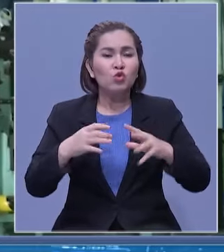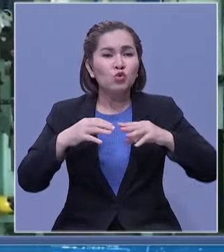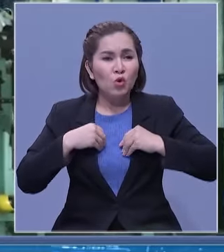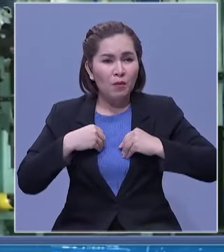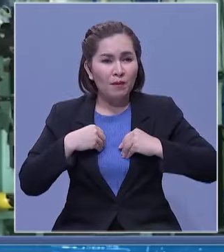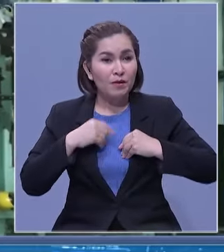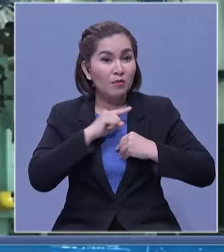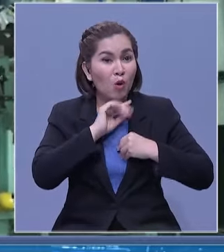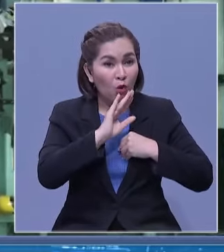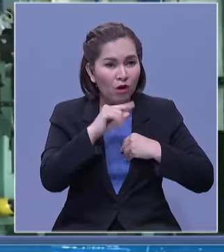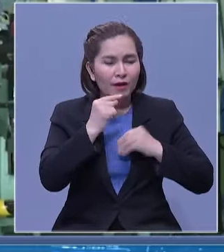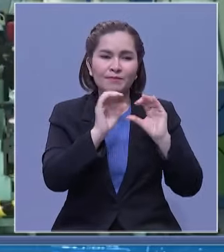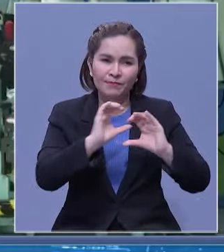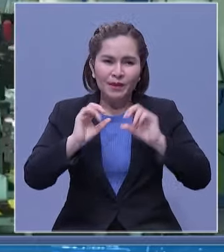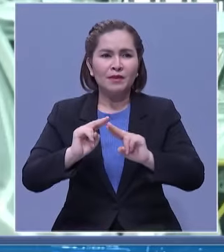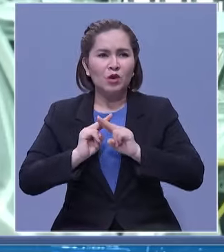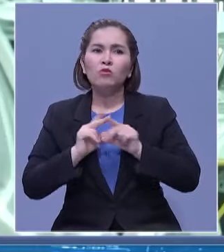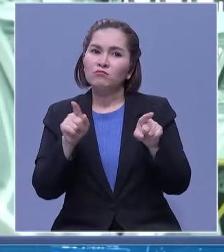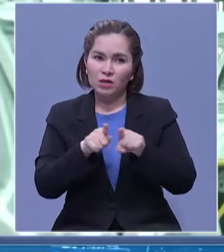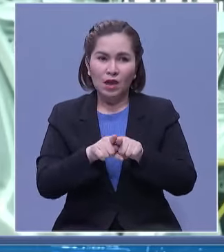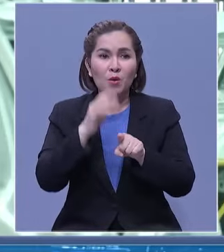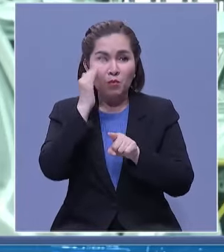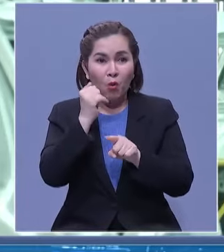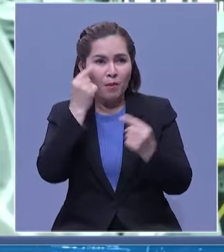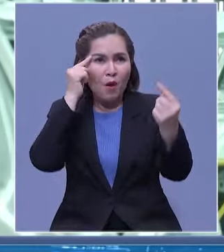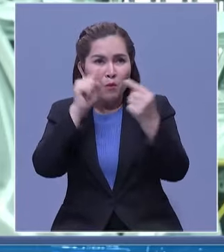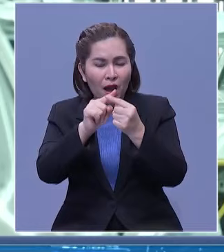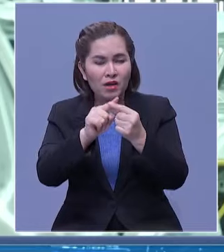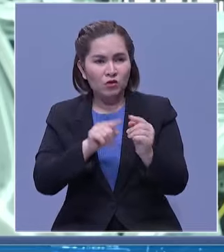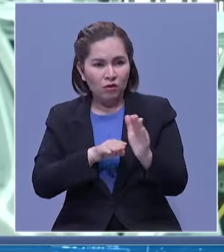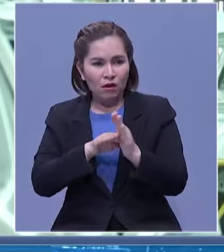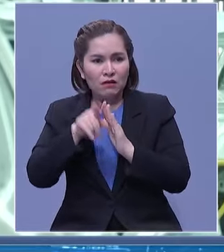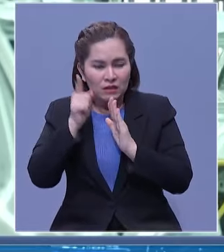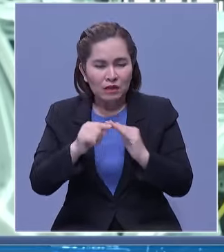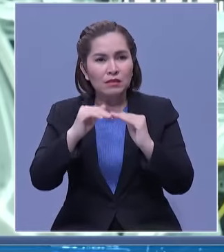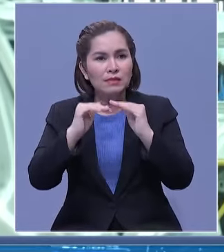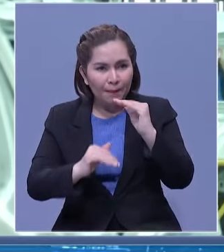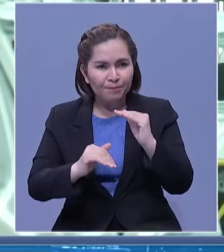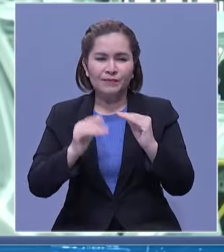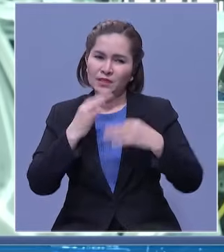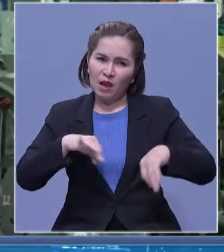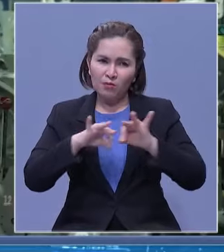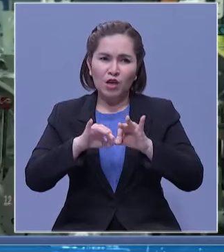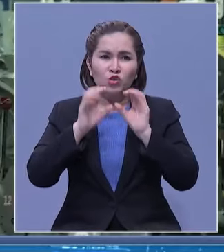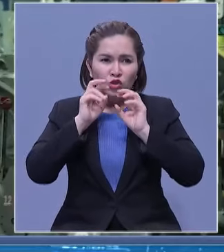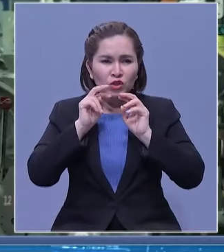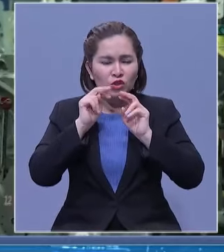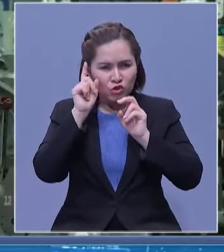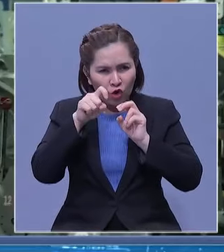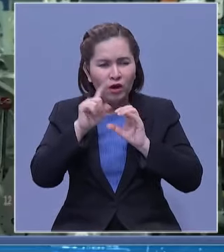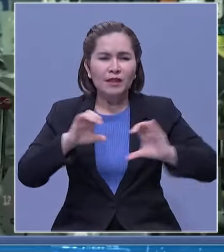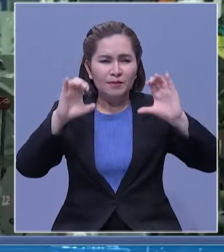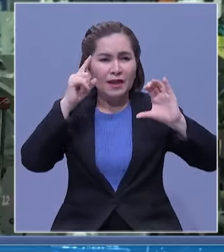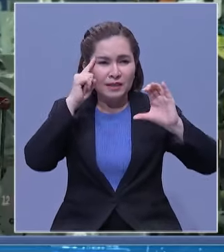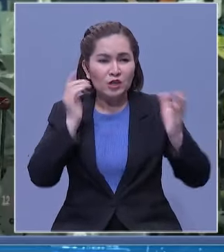เอกชนเพราะว่าอาการของเศรษฐกิจที่ขยายต่ำกว่าเป้าจะต้องมีมาตรการออกมากระตุ้นค่ะเพื่อฟื้นตัวเลข GDPให้ได้